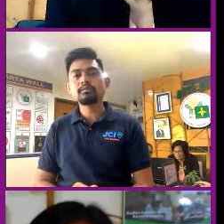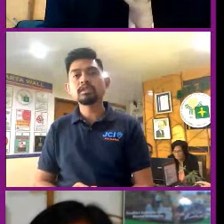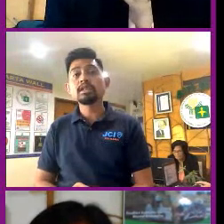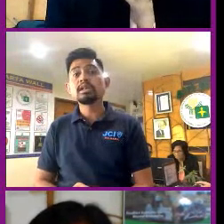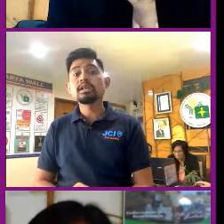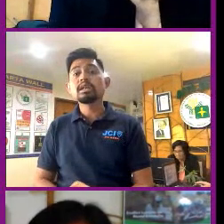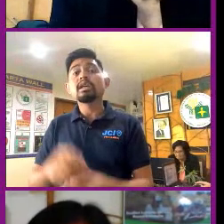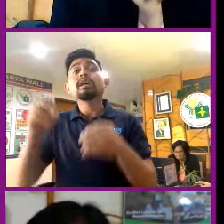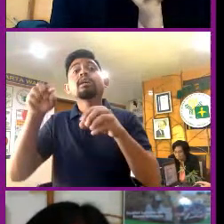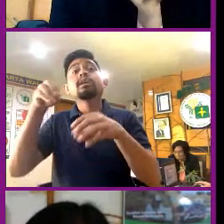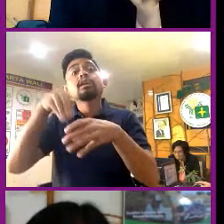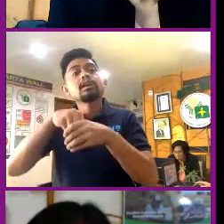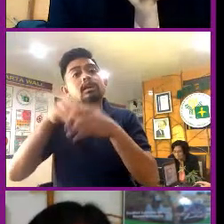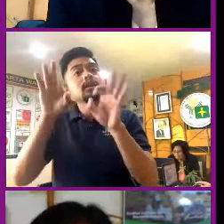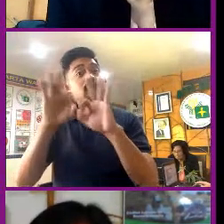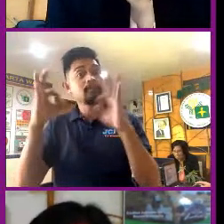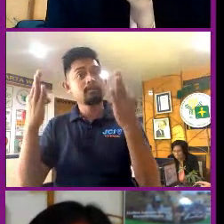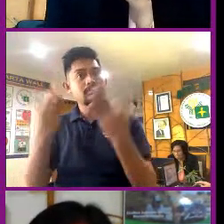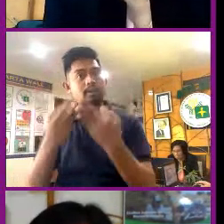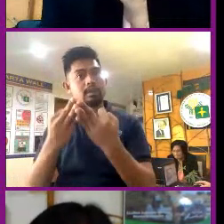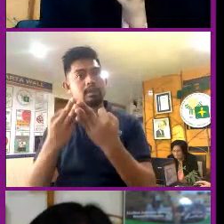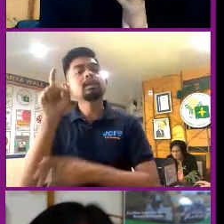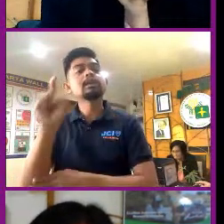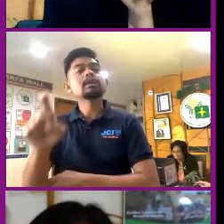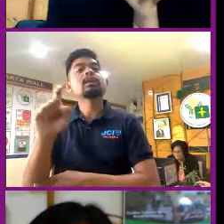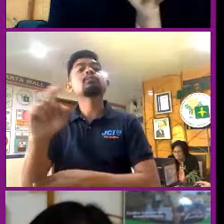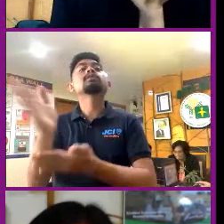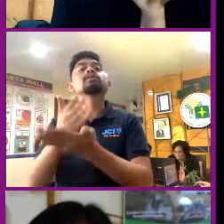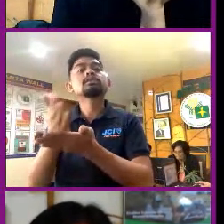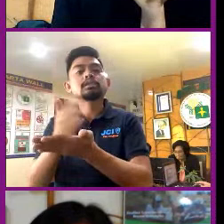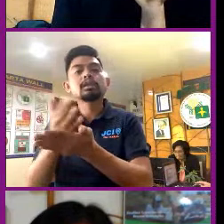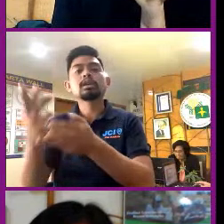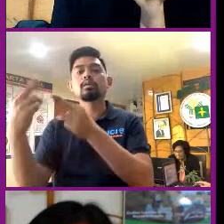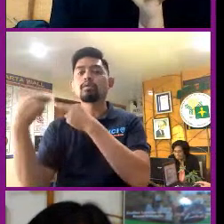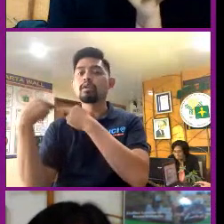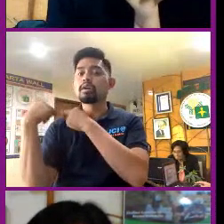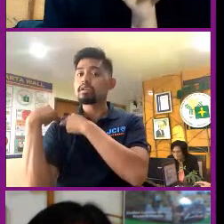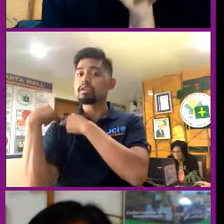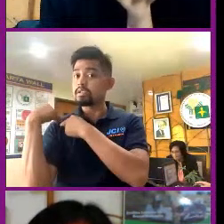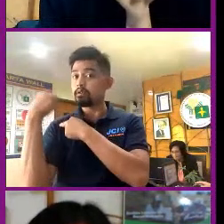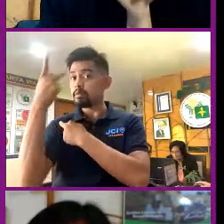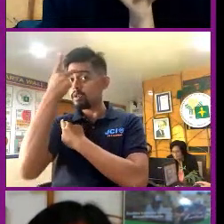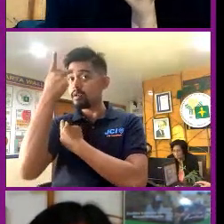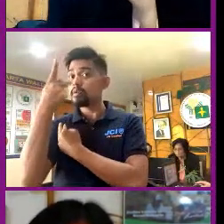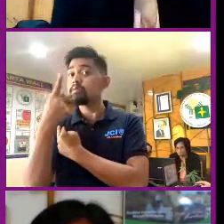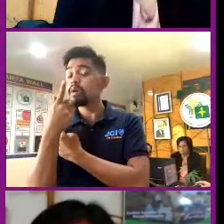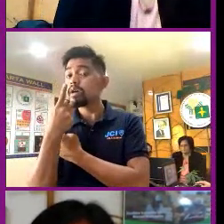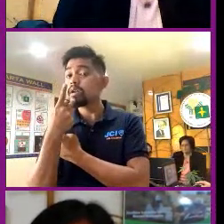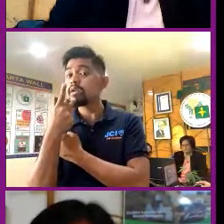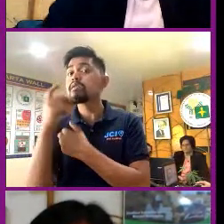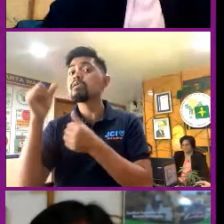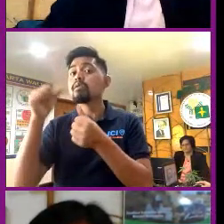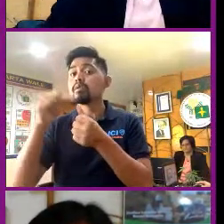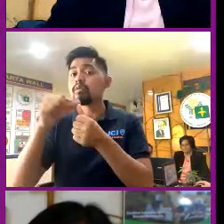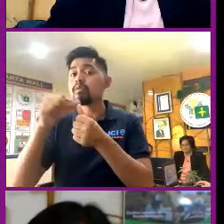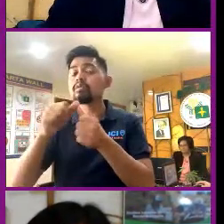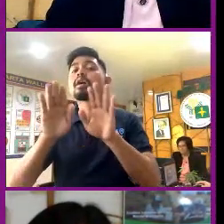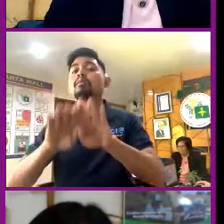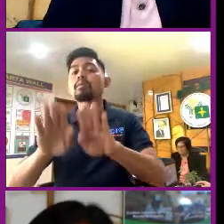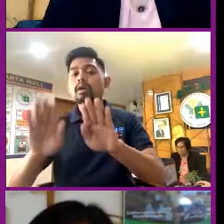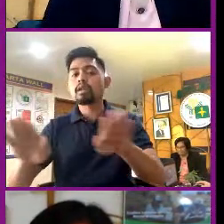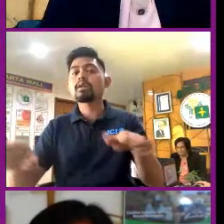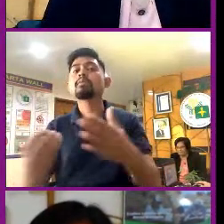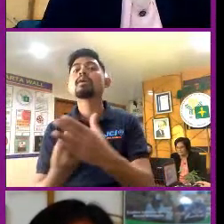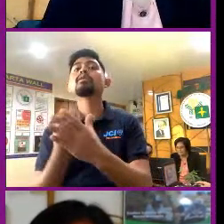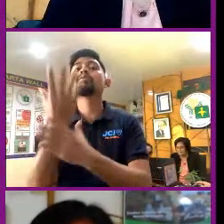ay shared responsibilities among parents and also the children, if grown up.